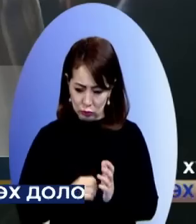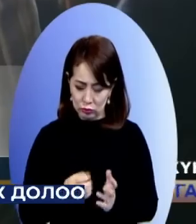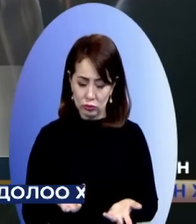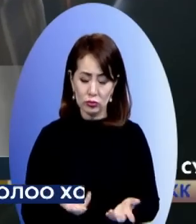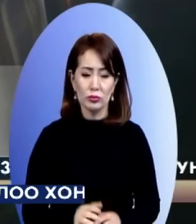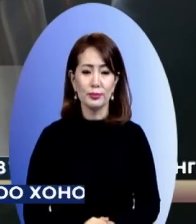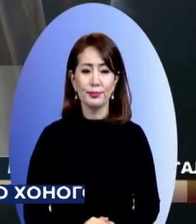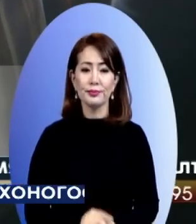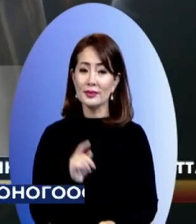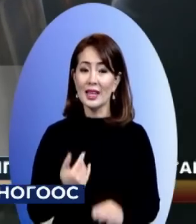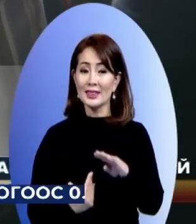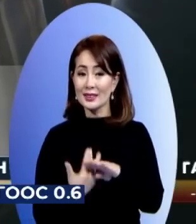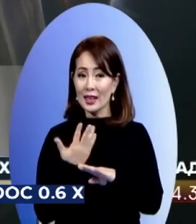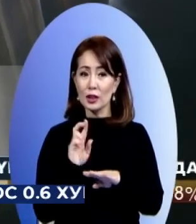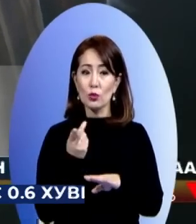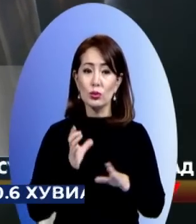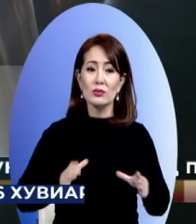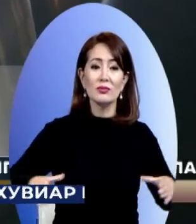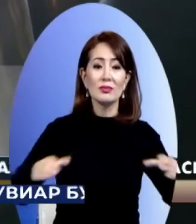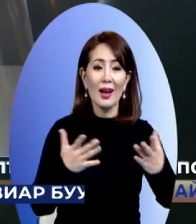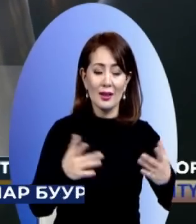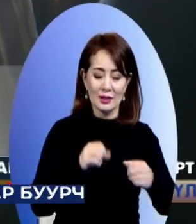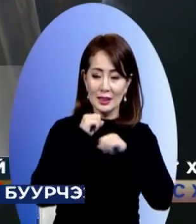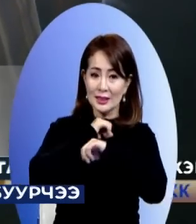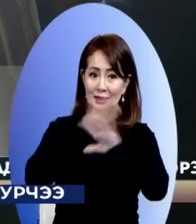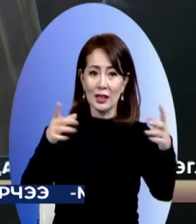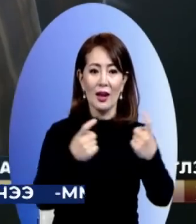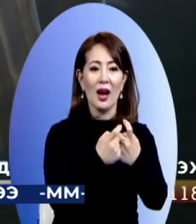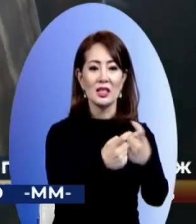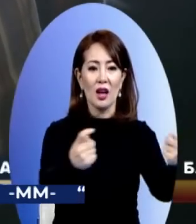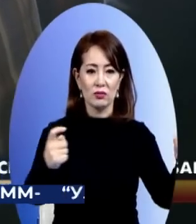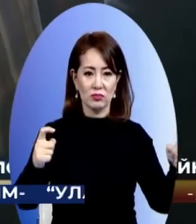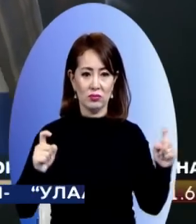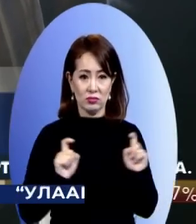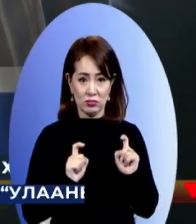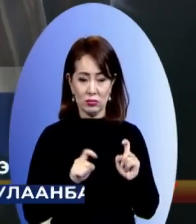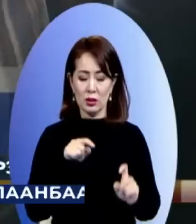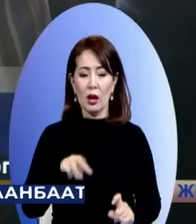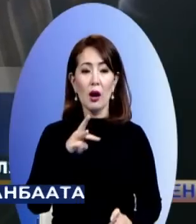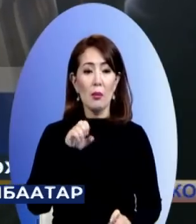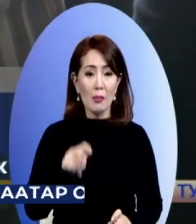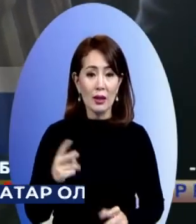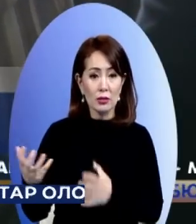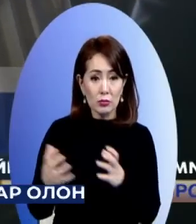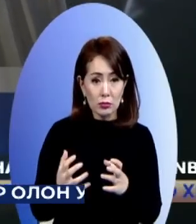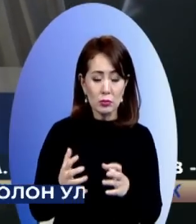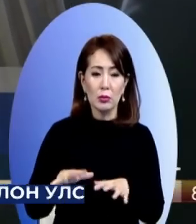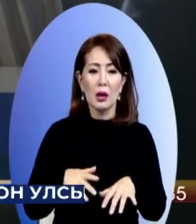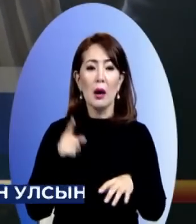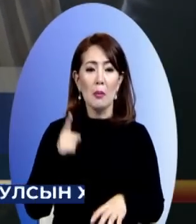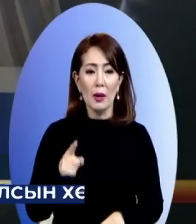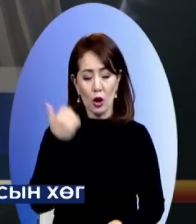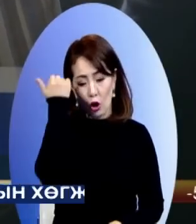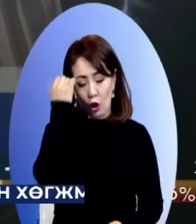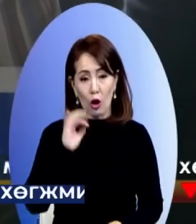ирэх. Тарайлангийн бүс нутгаа заллаад хашаажуулчих юм бол тарайлангийн бүс нутагт мал байж болно. Байхтаа бол эрчимжүүлсэн хэлбэр. Жишээлбэл 1000 хонтой хүн